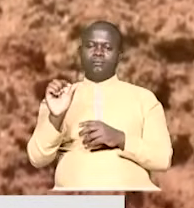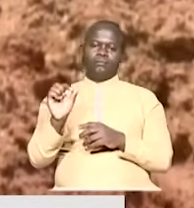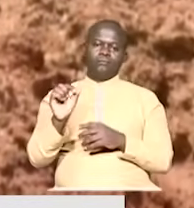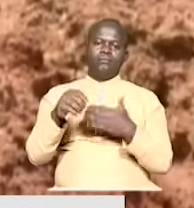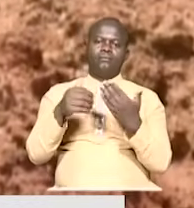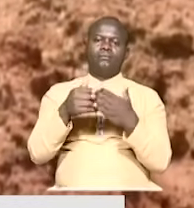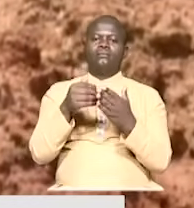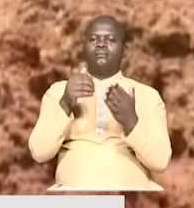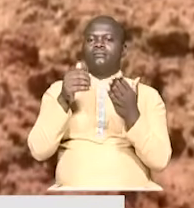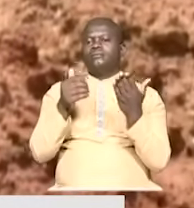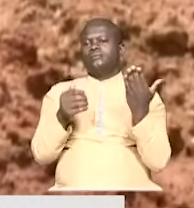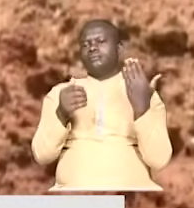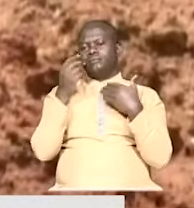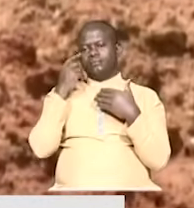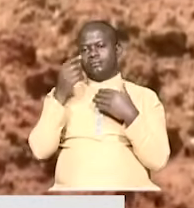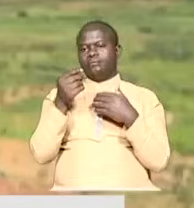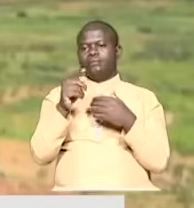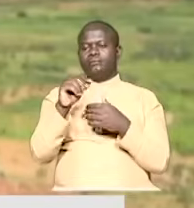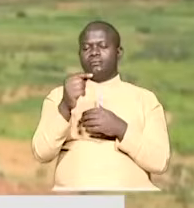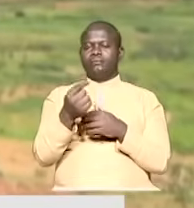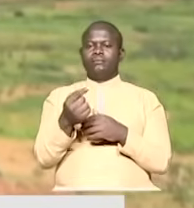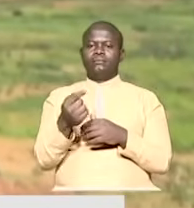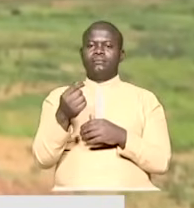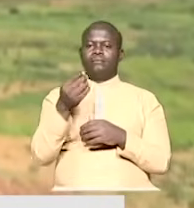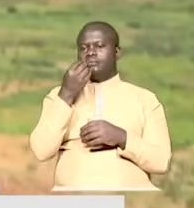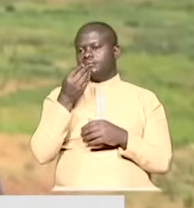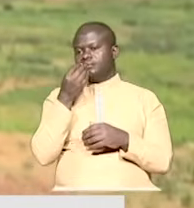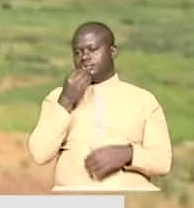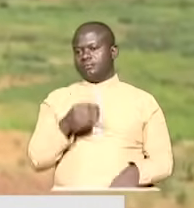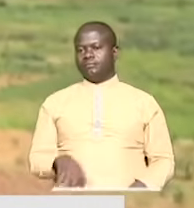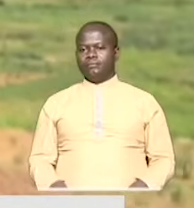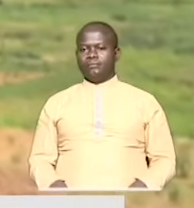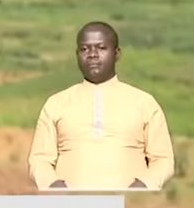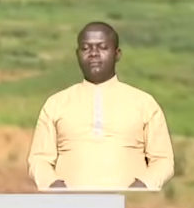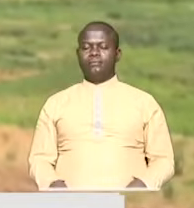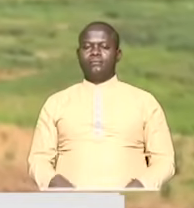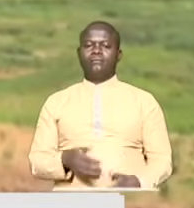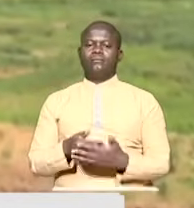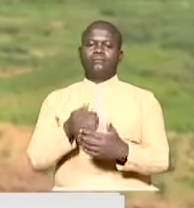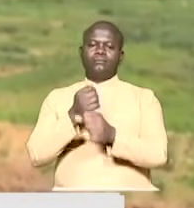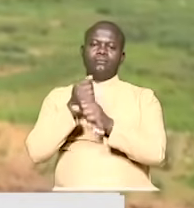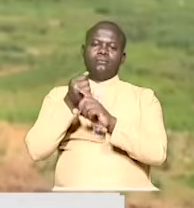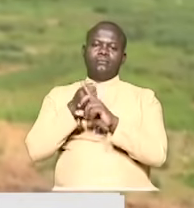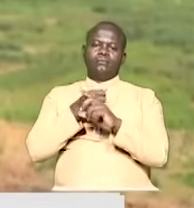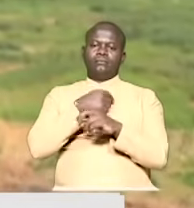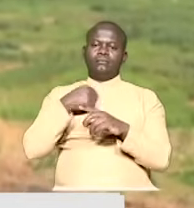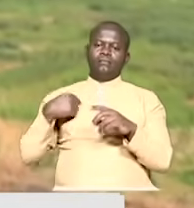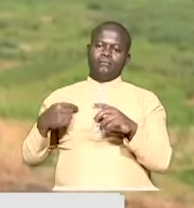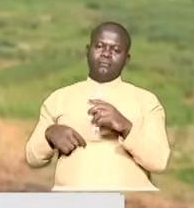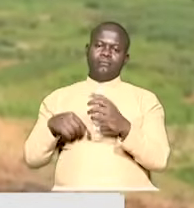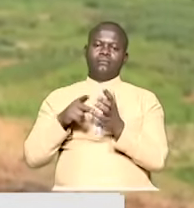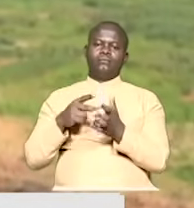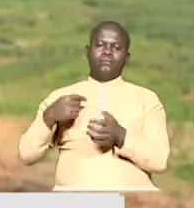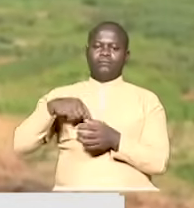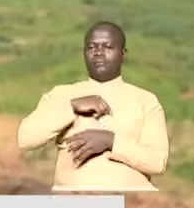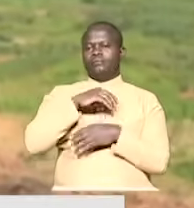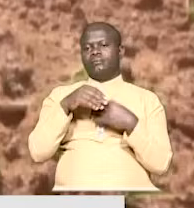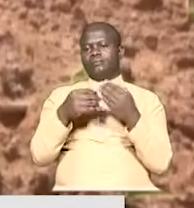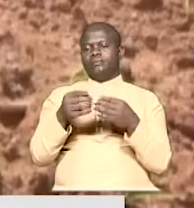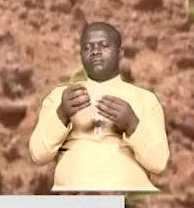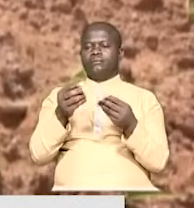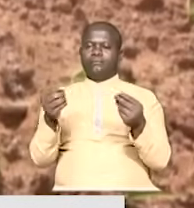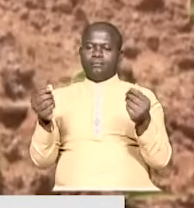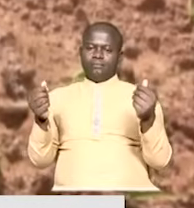mikeya nkinika nkabona nibyo biro bingaha abana bakarya basabaga rero ngo mutufashe muduhe ubuvugizi abashinwa babashe kutwishyura ibyacu